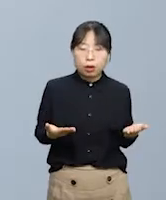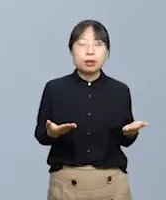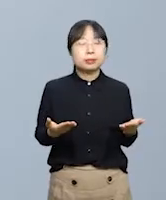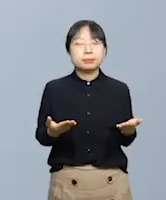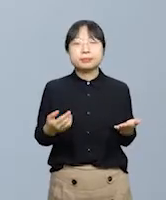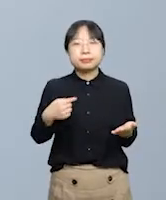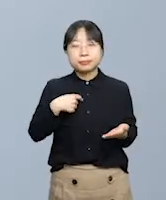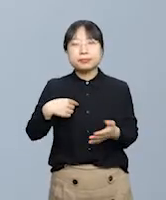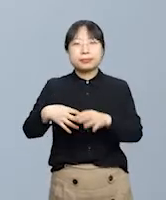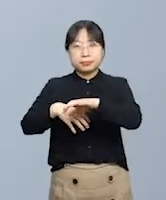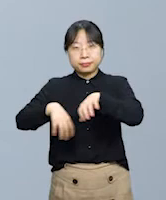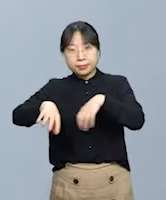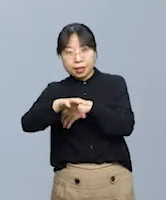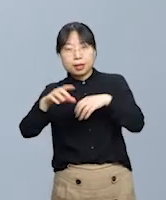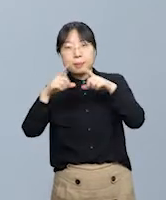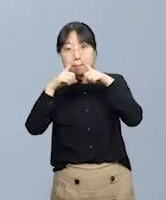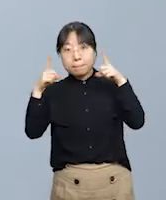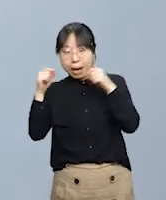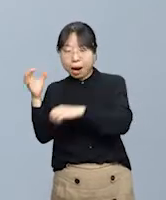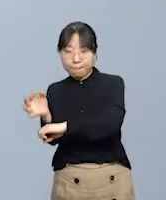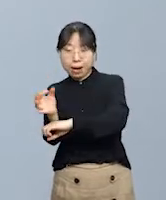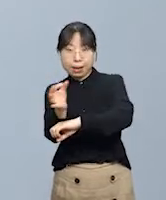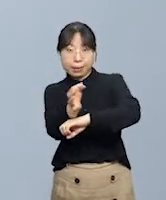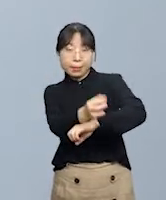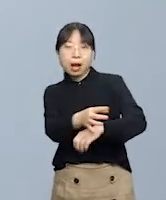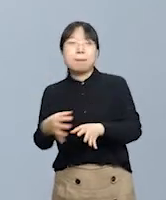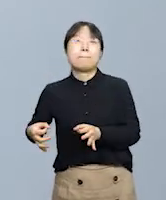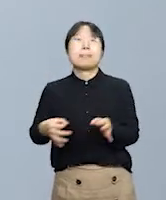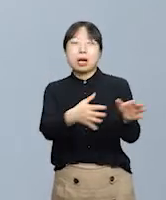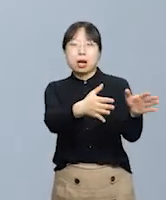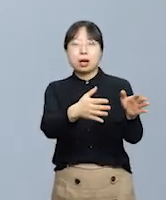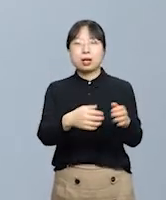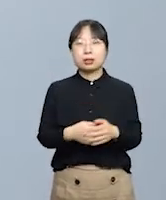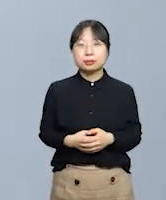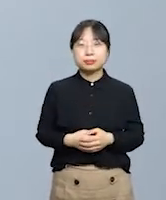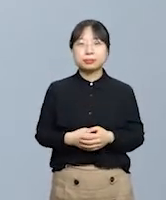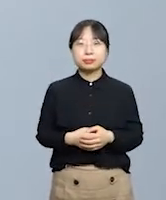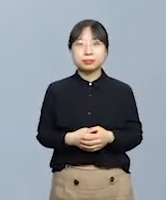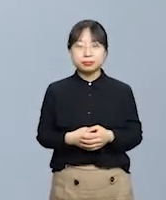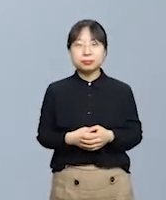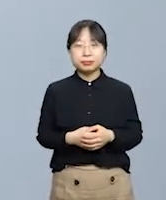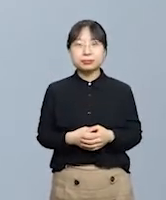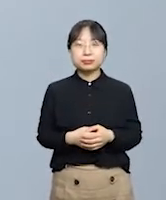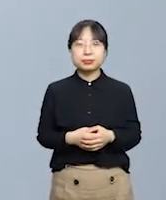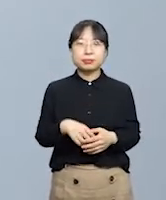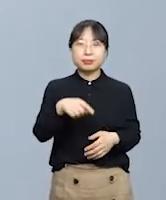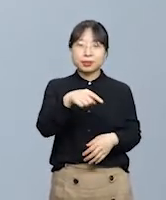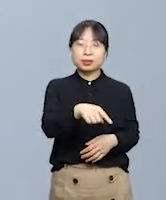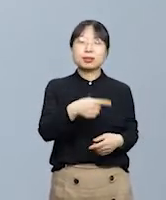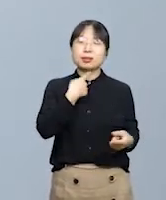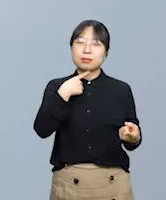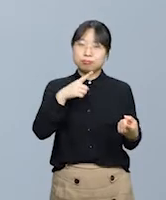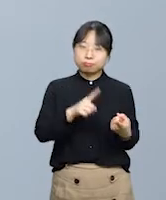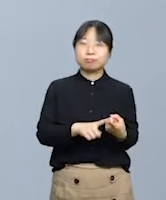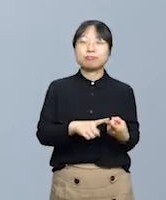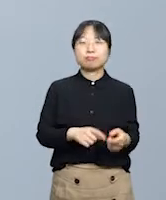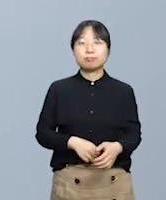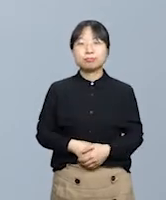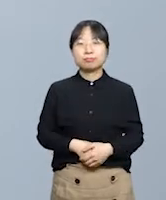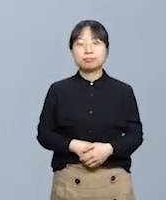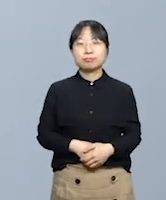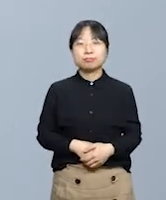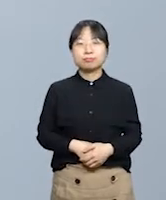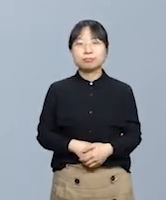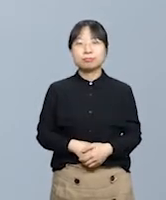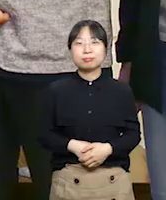근데 의왕시 취약계층을 위해서 뭘 할 수 있는 게 제일 바람직할까 생각했던 게 이제